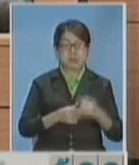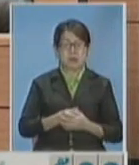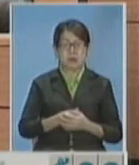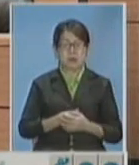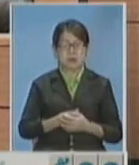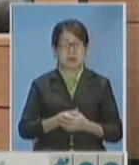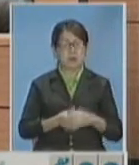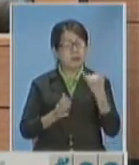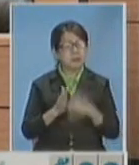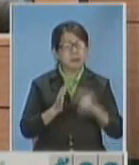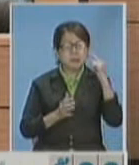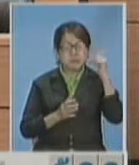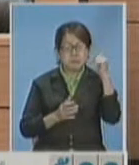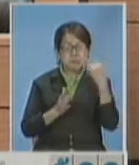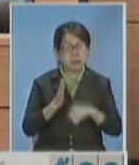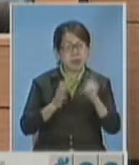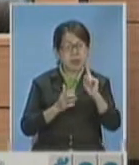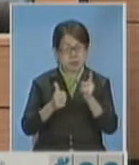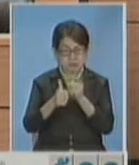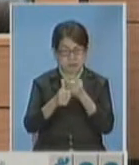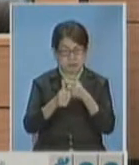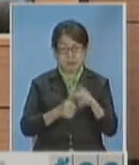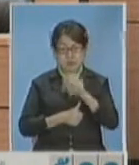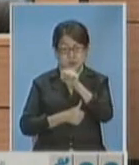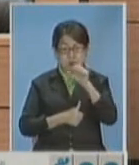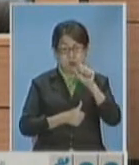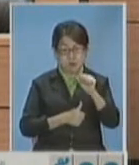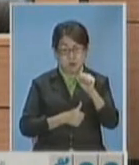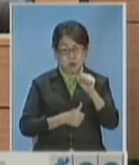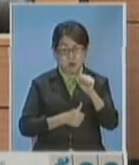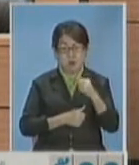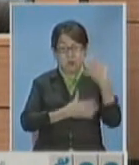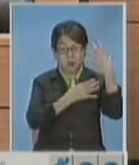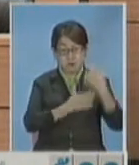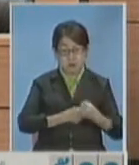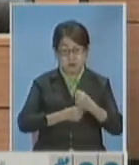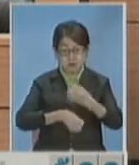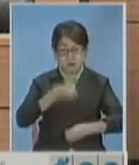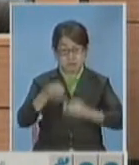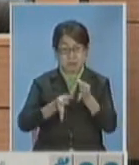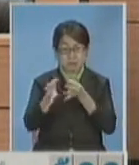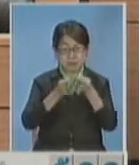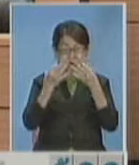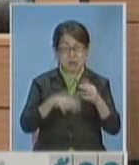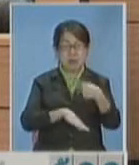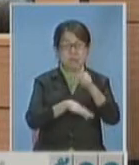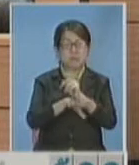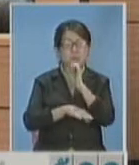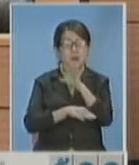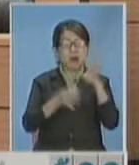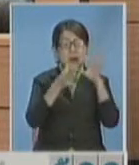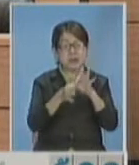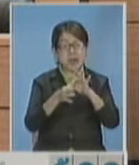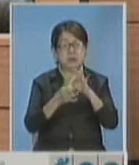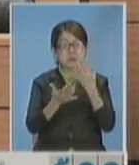ประเด็นที่หนึ่งก็คือว่าเมื่อคุณวัชระได้อภิปรายไปเมื่อสักครู่ท่านประธานบอกว่าถ้าเป็นเรื่องทุจริต